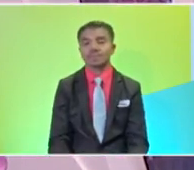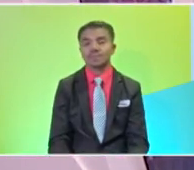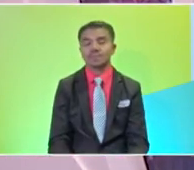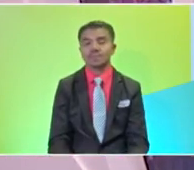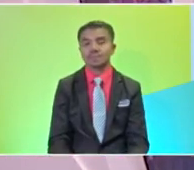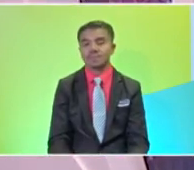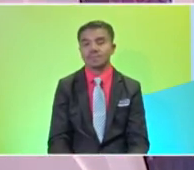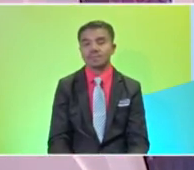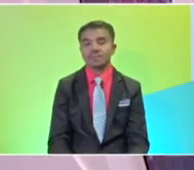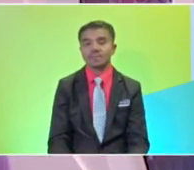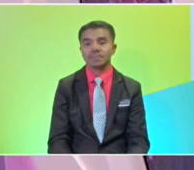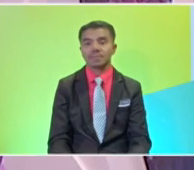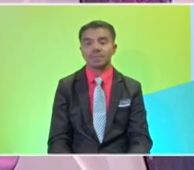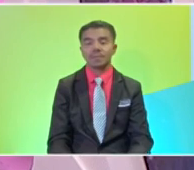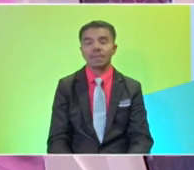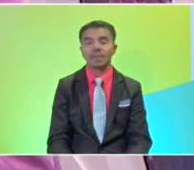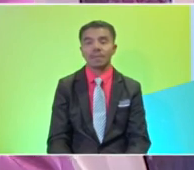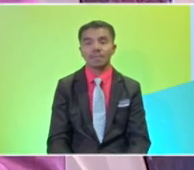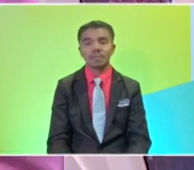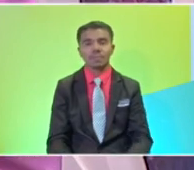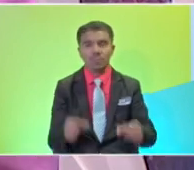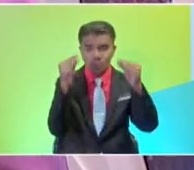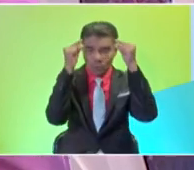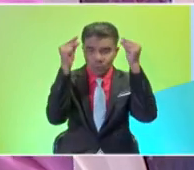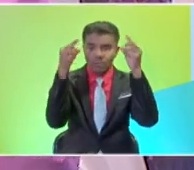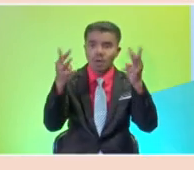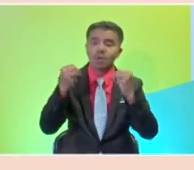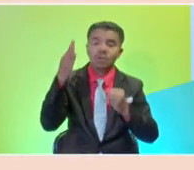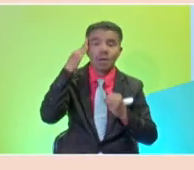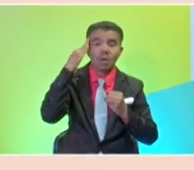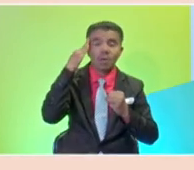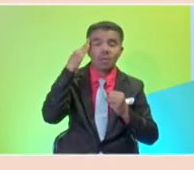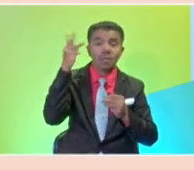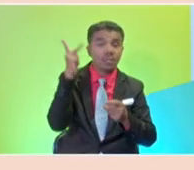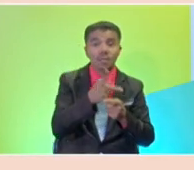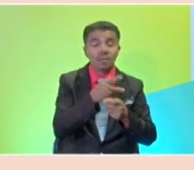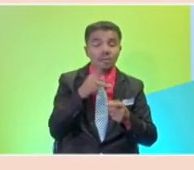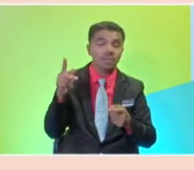guru nak menentukan penguasaan murid menulis ini akhir